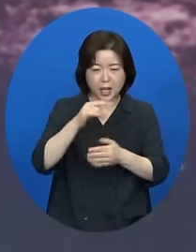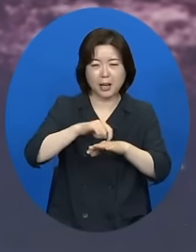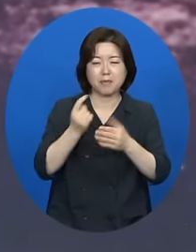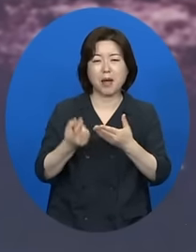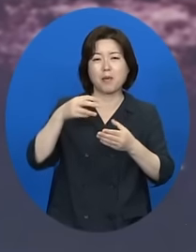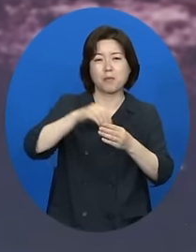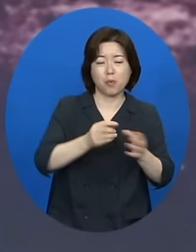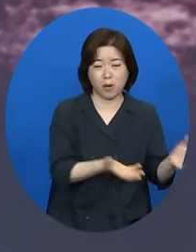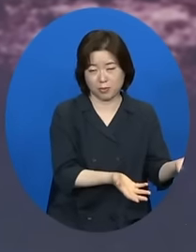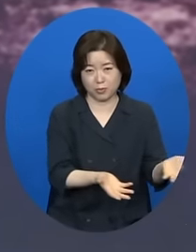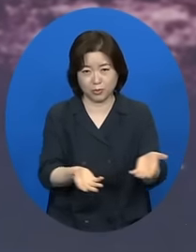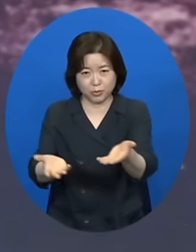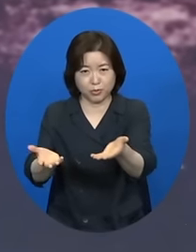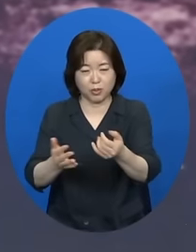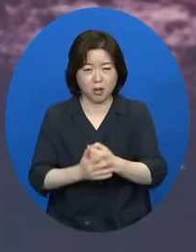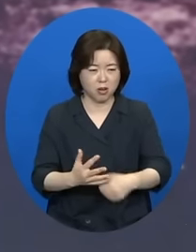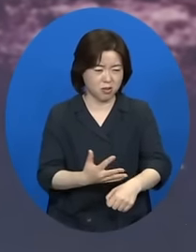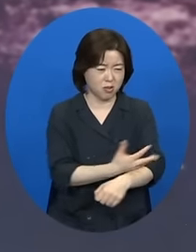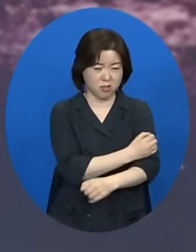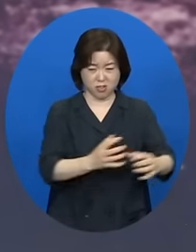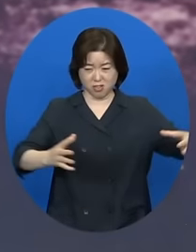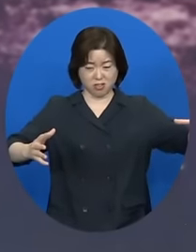것이죠. 엄청난 규모죠.